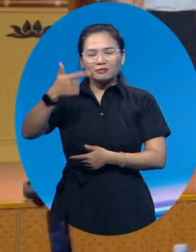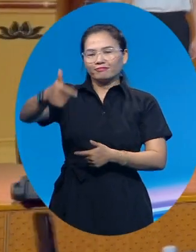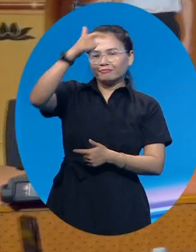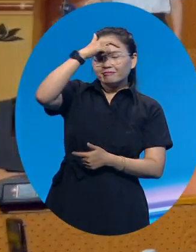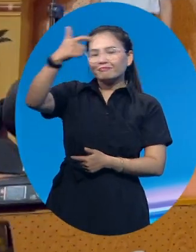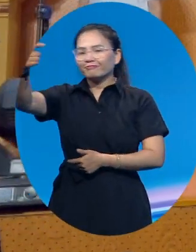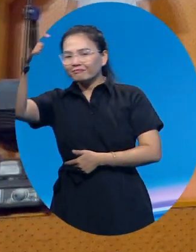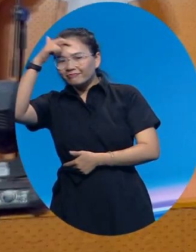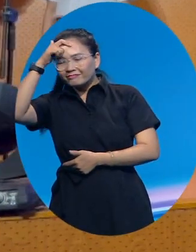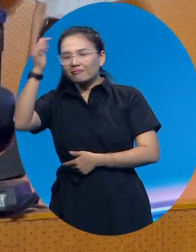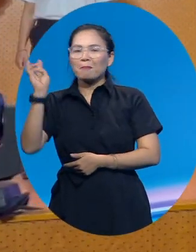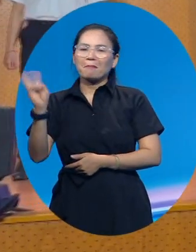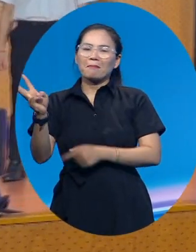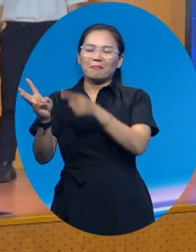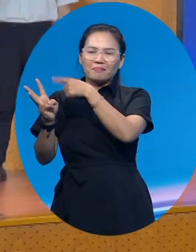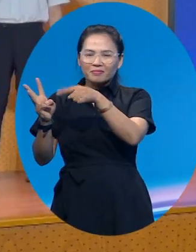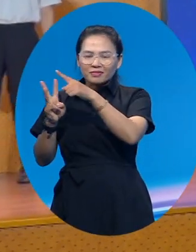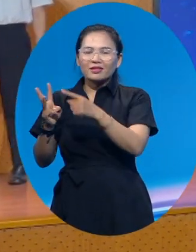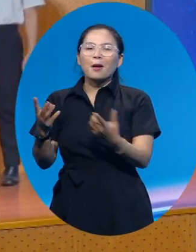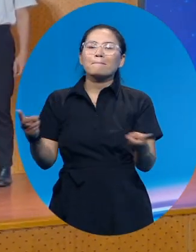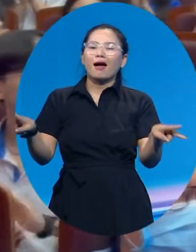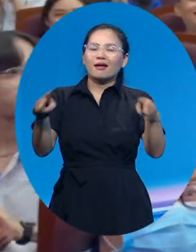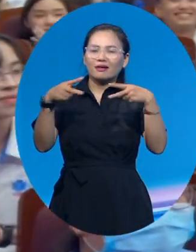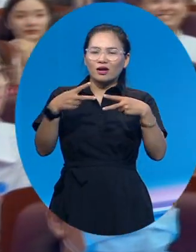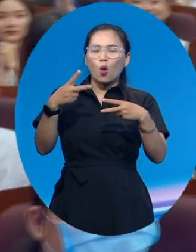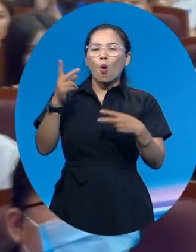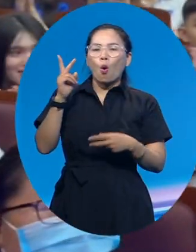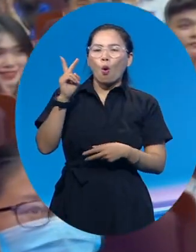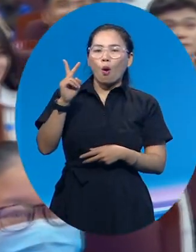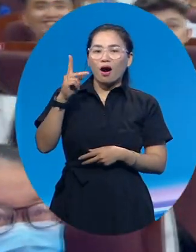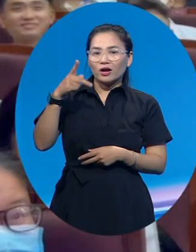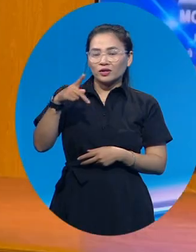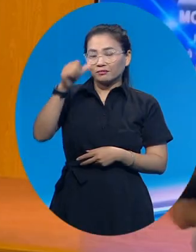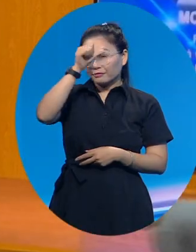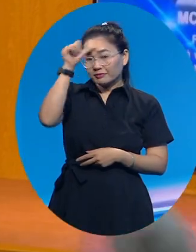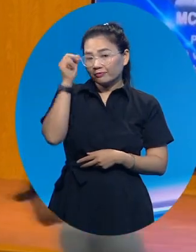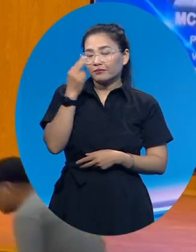Top 3 của nữ được đặt cách vào vòng bán kết cuộc thi Hoa Khôi Sinh viên Việt Nam năm 2024.